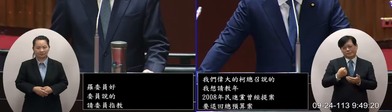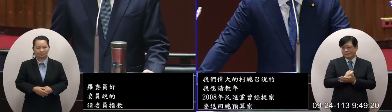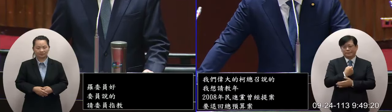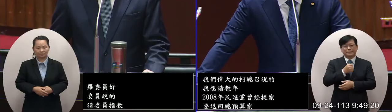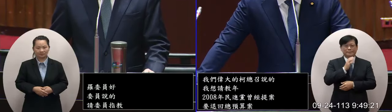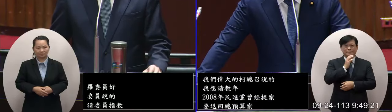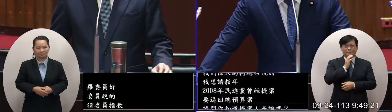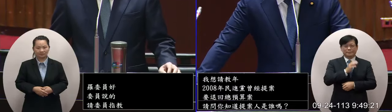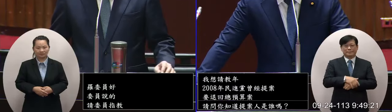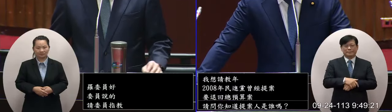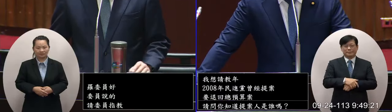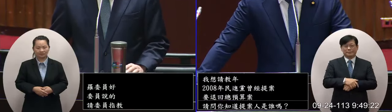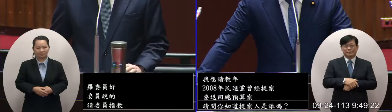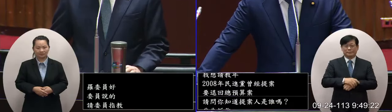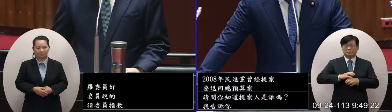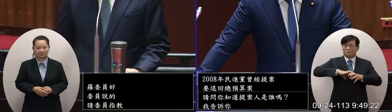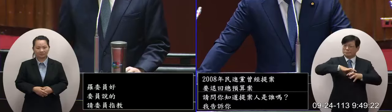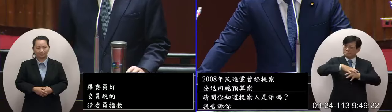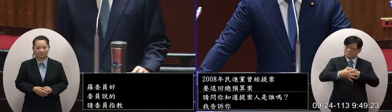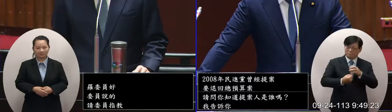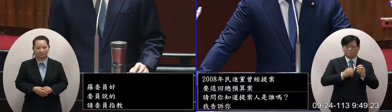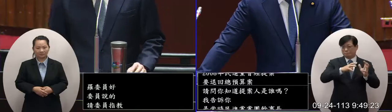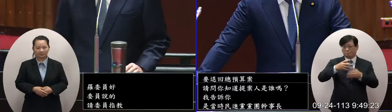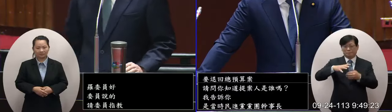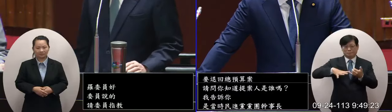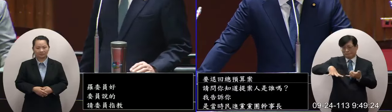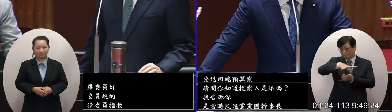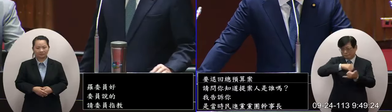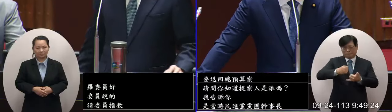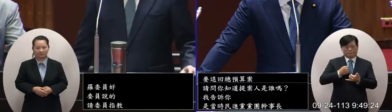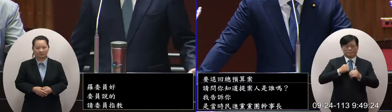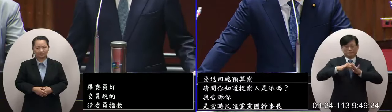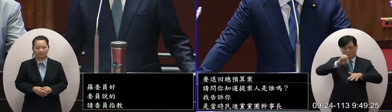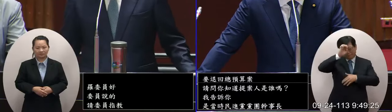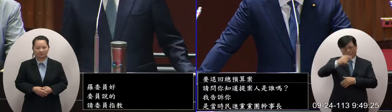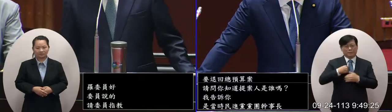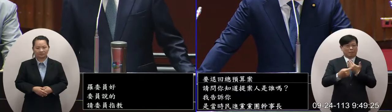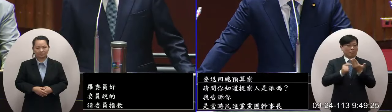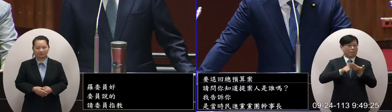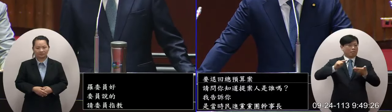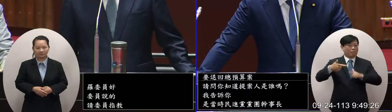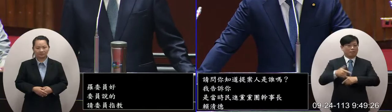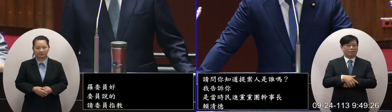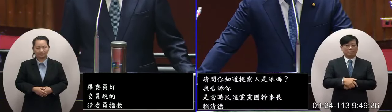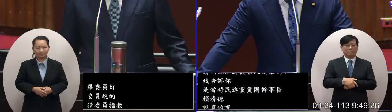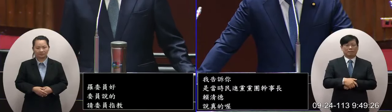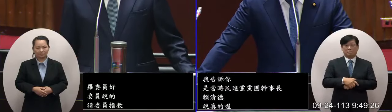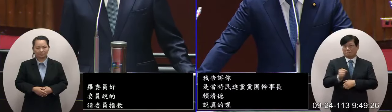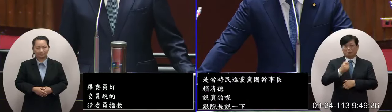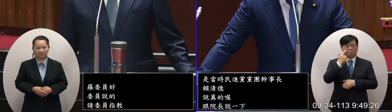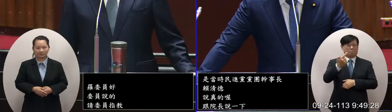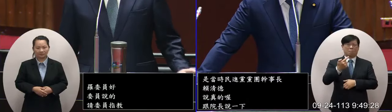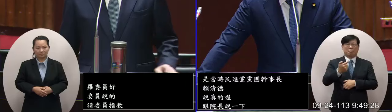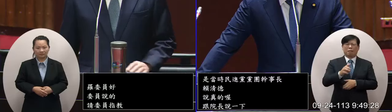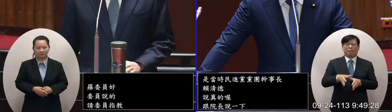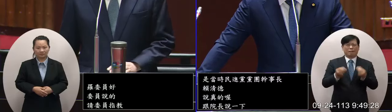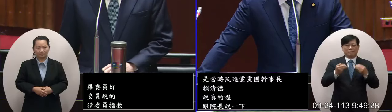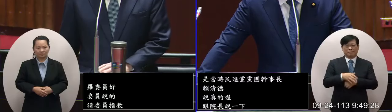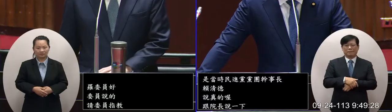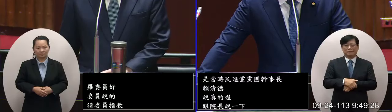哈。全世界、全台湾都知道民进党双标哈，但也不要双标的这么明显